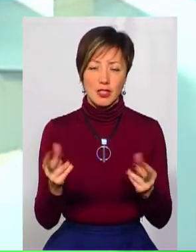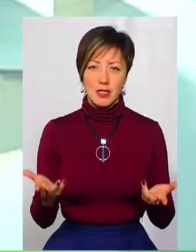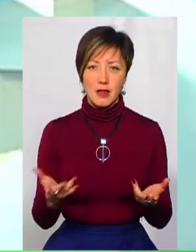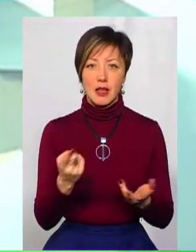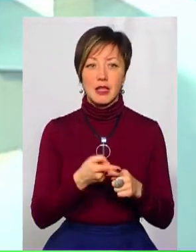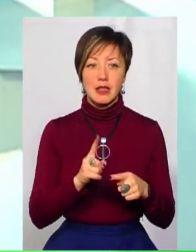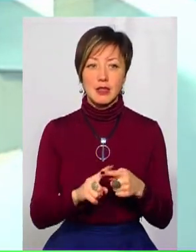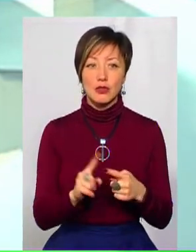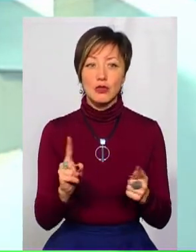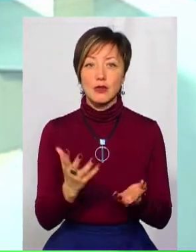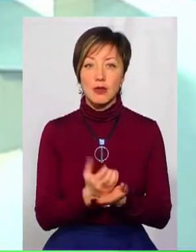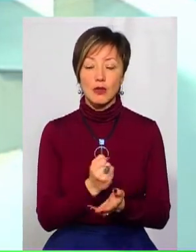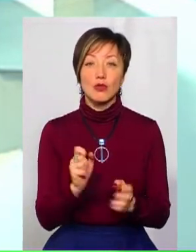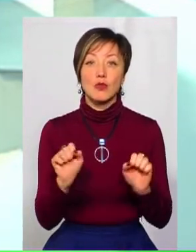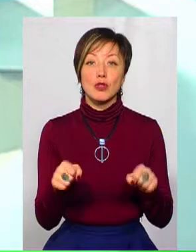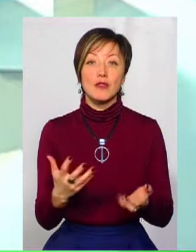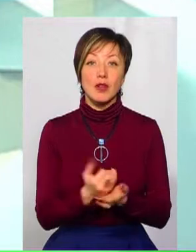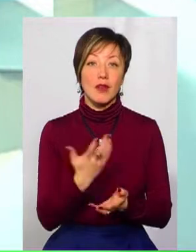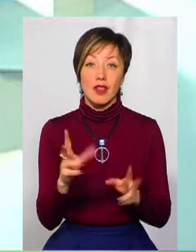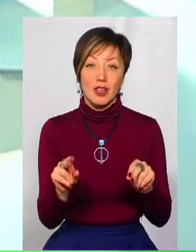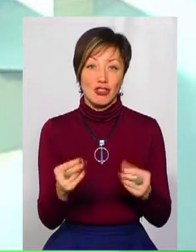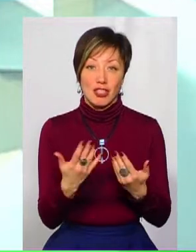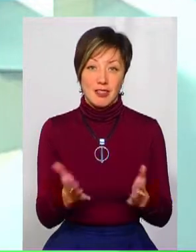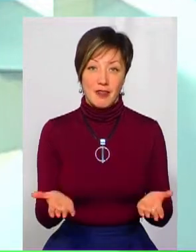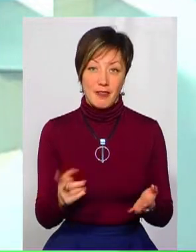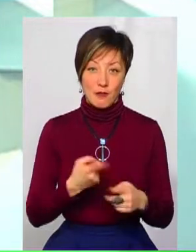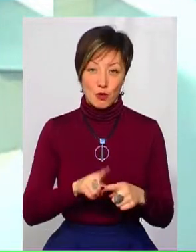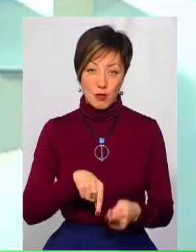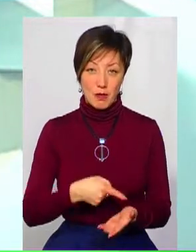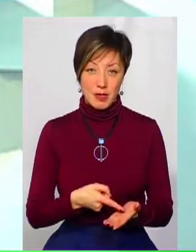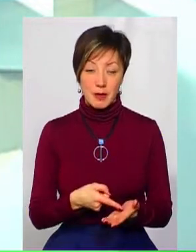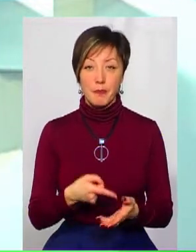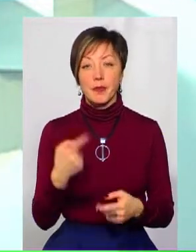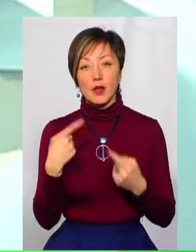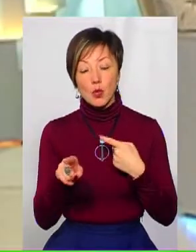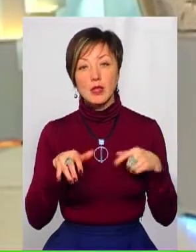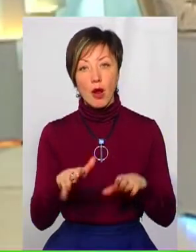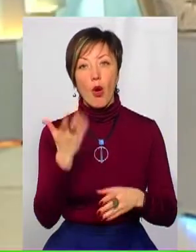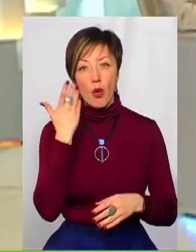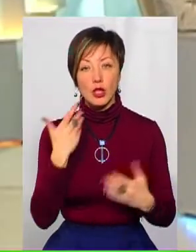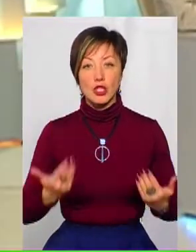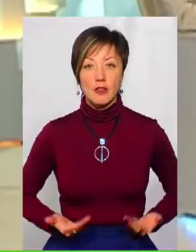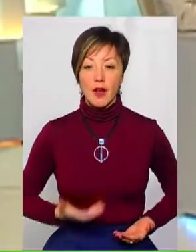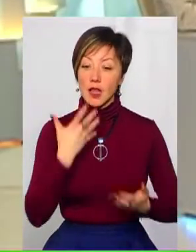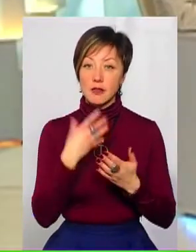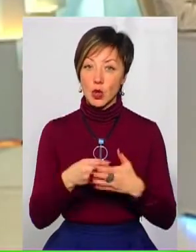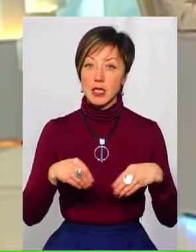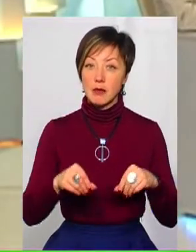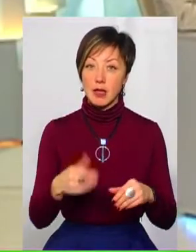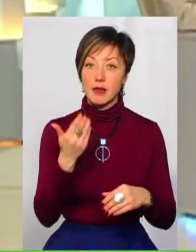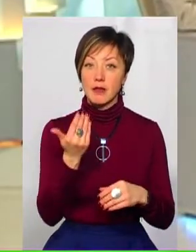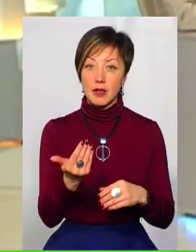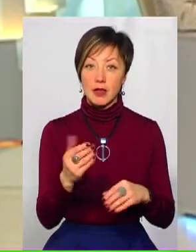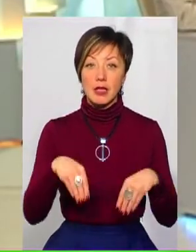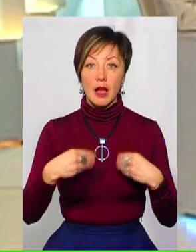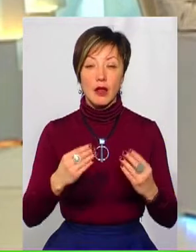щось виходити, та? Що з тебе може виходити, коли ти є нещасливий в цьому місці. Та? Тобто друга справа, коли ти живеш на своїй землі, яка